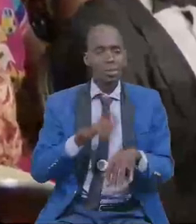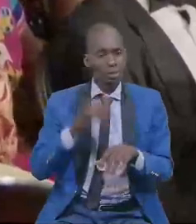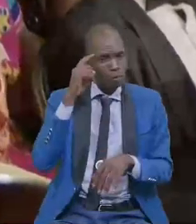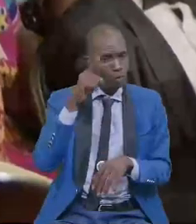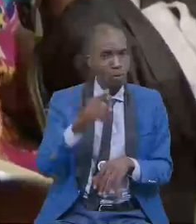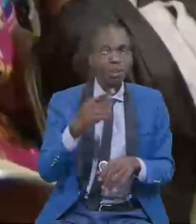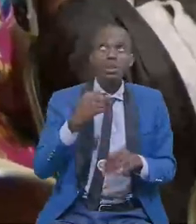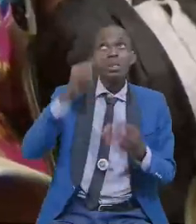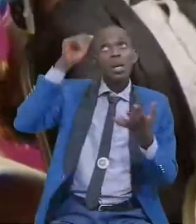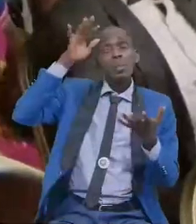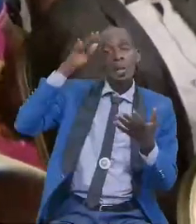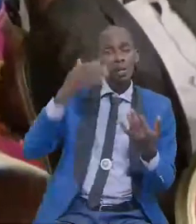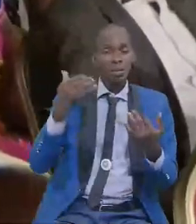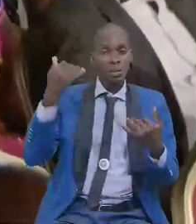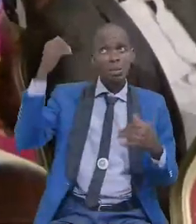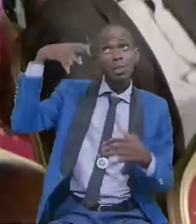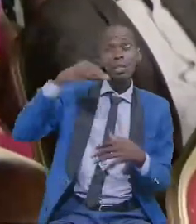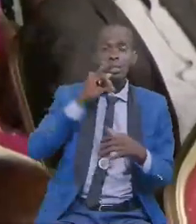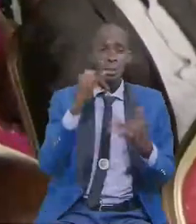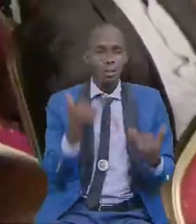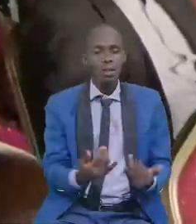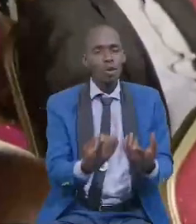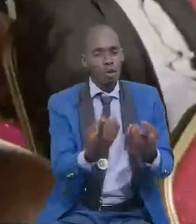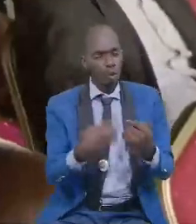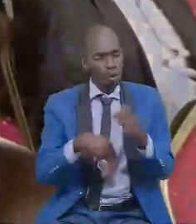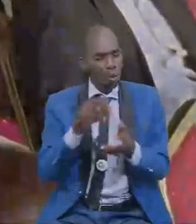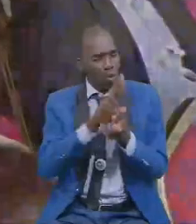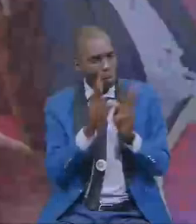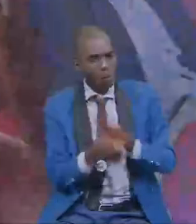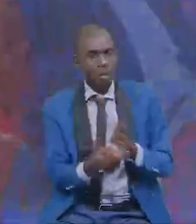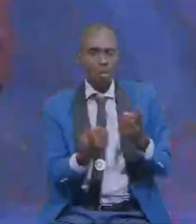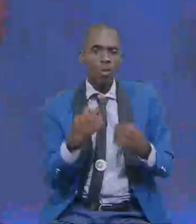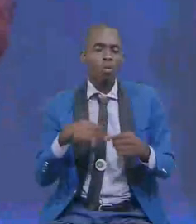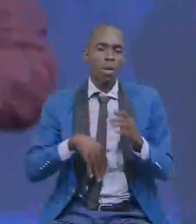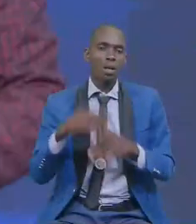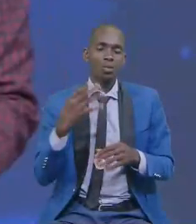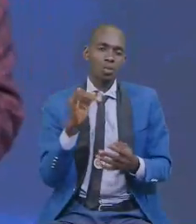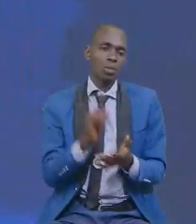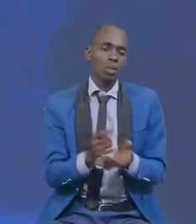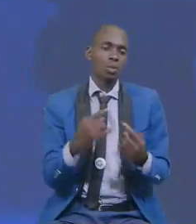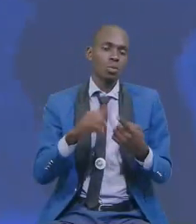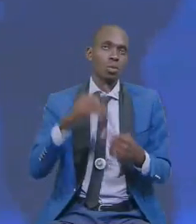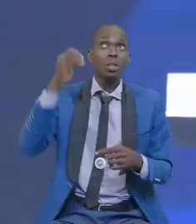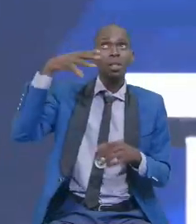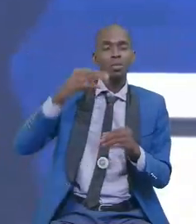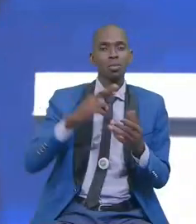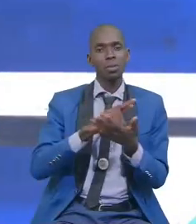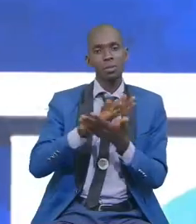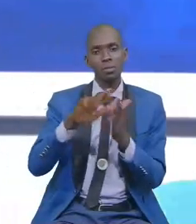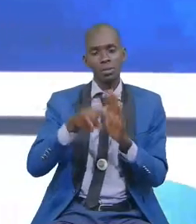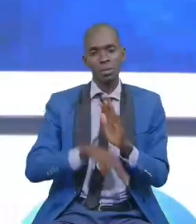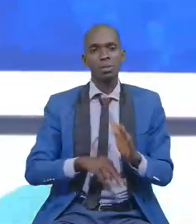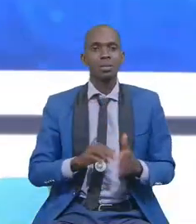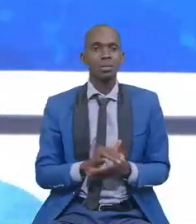Et donc, de telles personnes sont des gens qui adorent les personnalités. On le voit